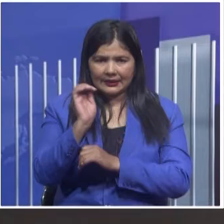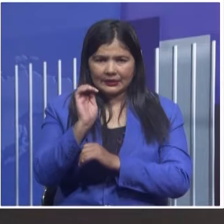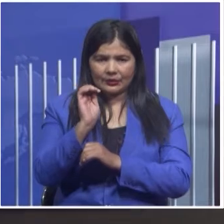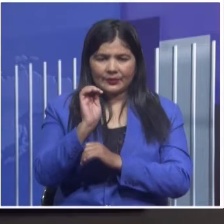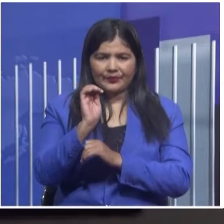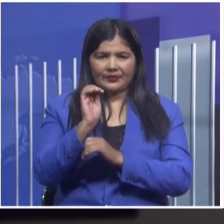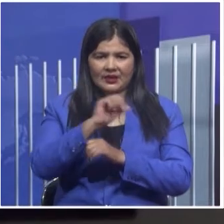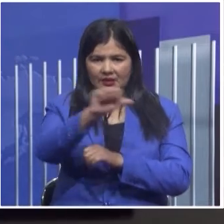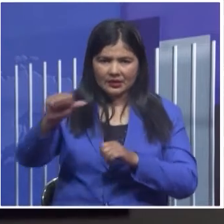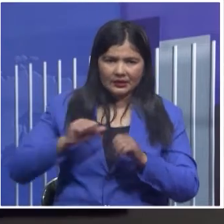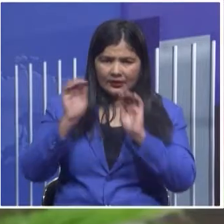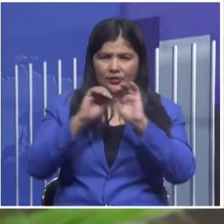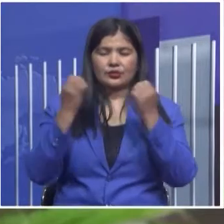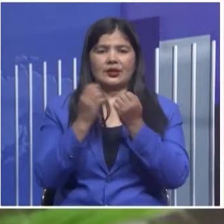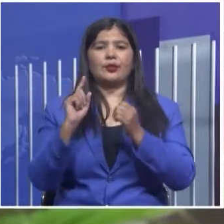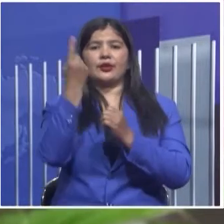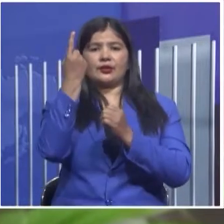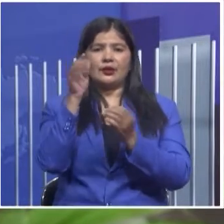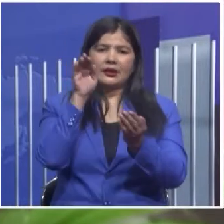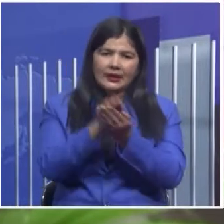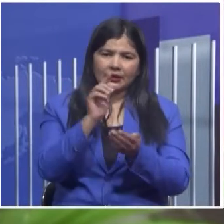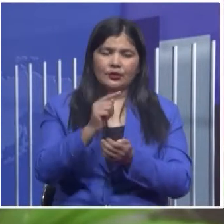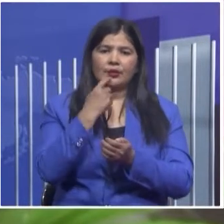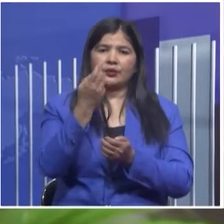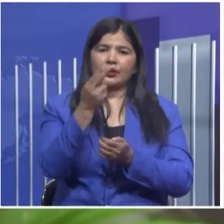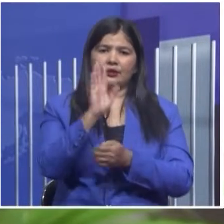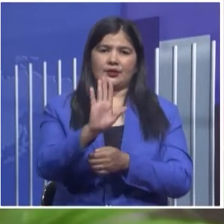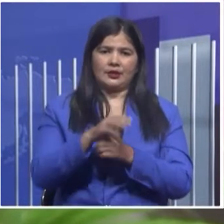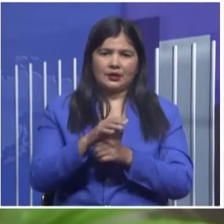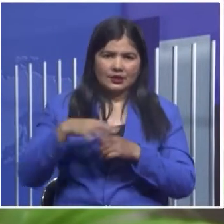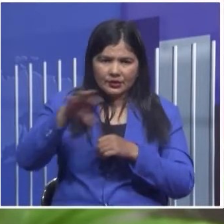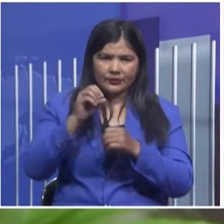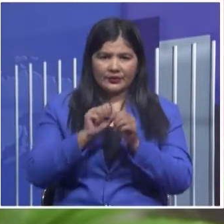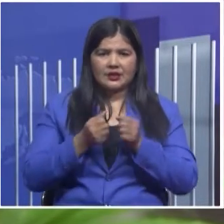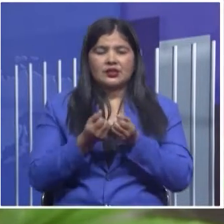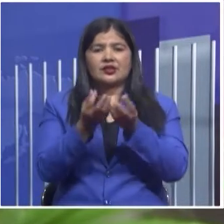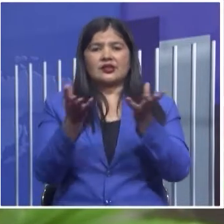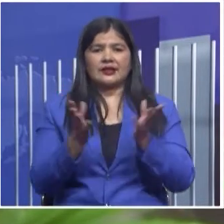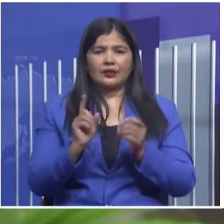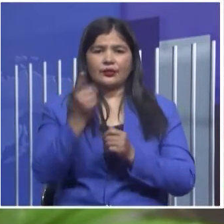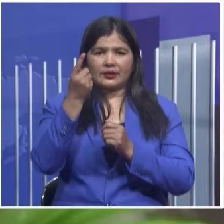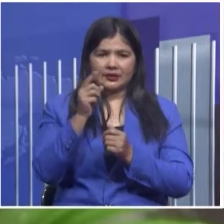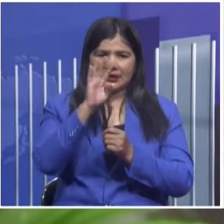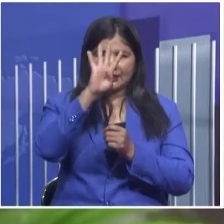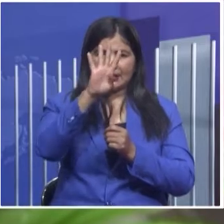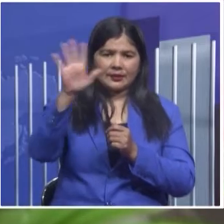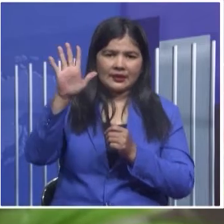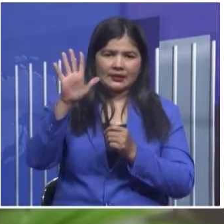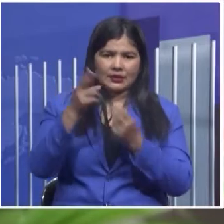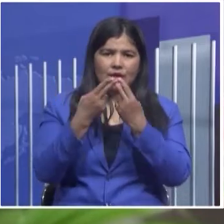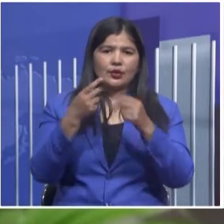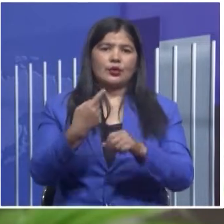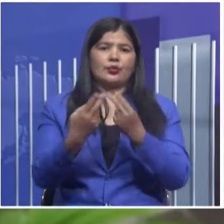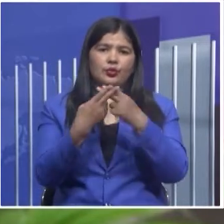भएकाले जनताको सुरक्षालाई पहिलो प्राथमिकतामा राखेको बताइएको छ। कुल जनसङ्ख्याको पहिलो मात्रा 45%सँगै पूर्ण मात्रा